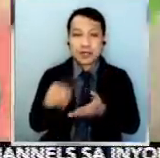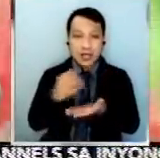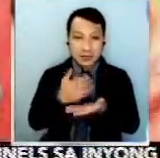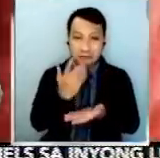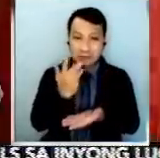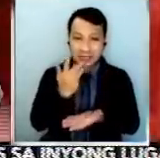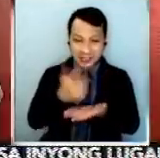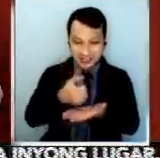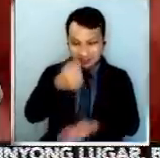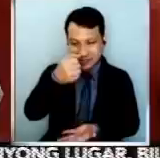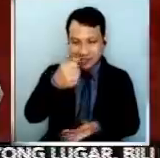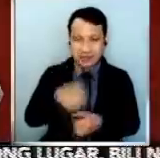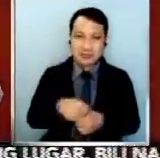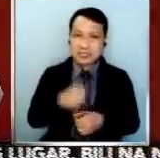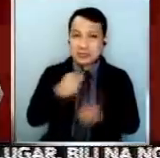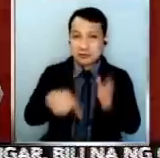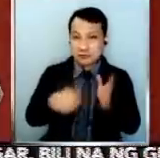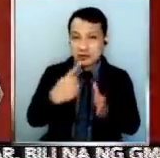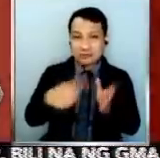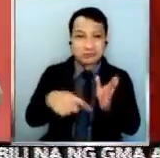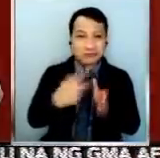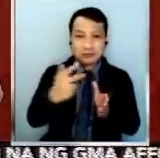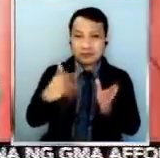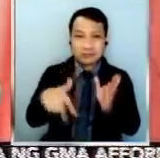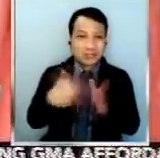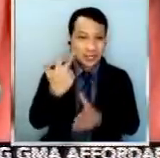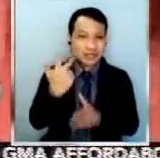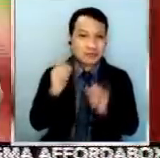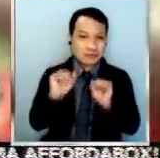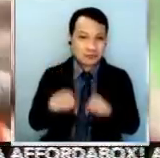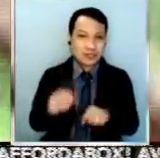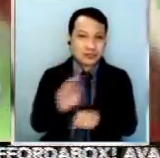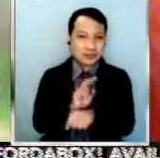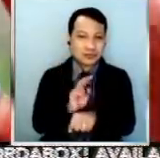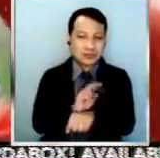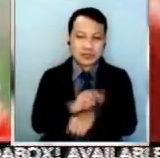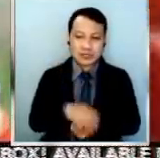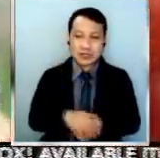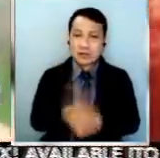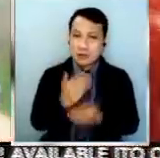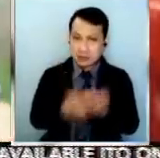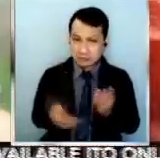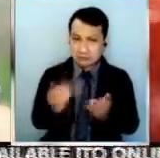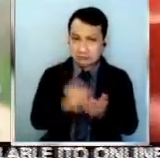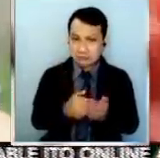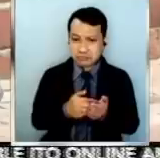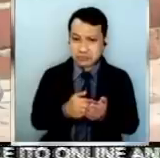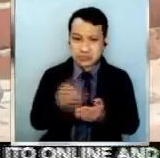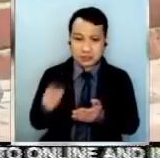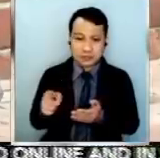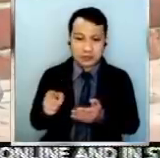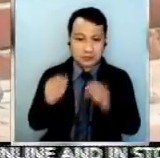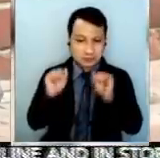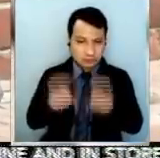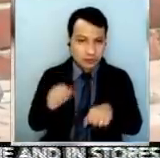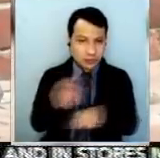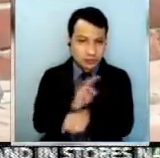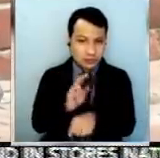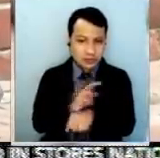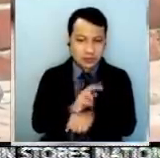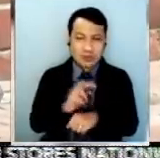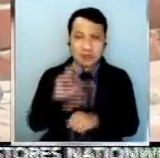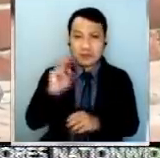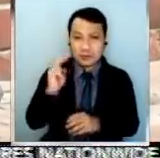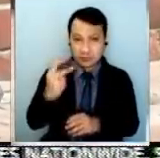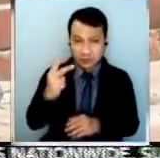once, twice o thrice pwedeng gamitin ang PPE. Reusable kasi ang upcycled PPE suit hanggang 20